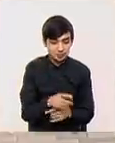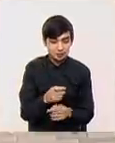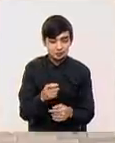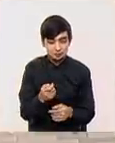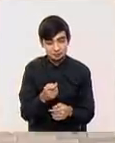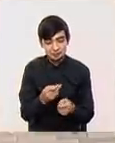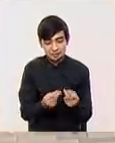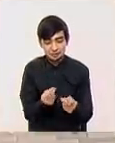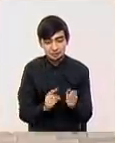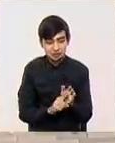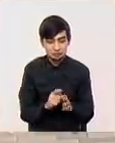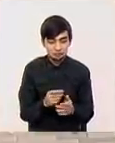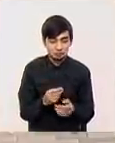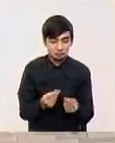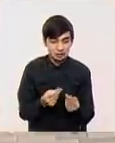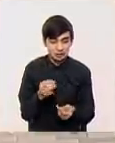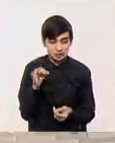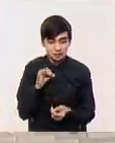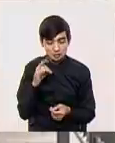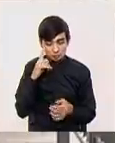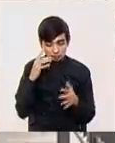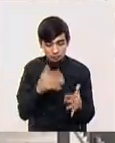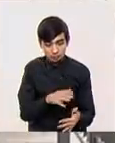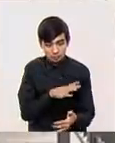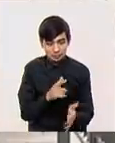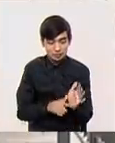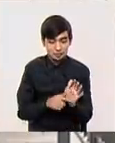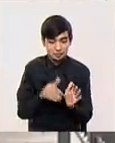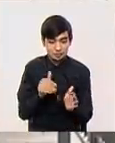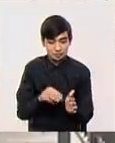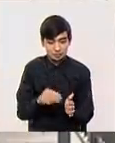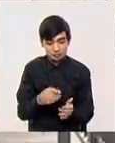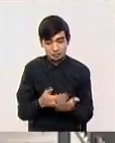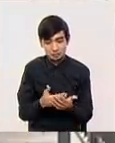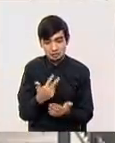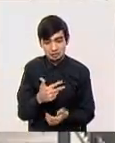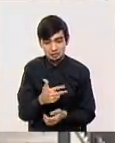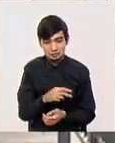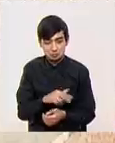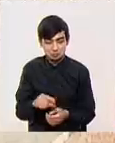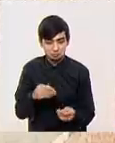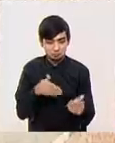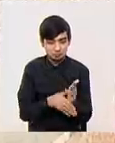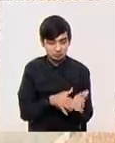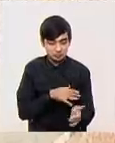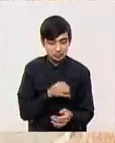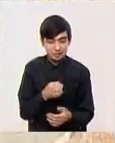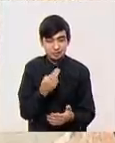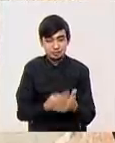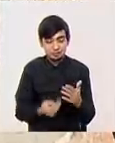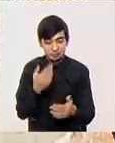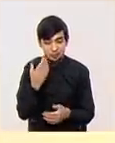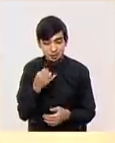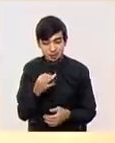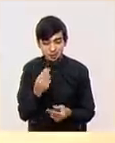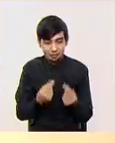кезде қызығына кіріп кетті ма, 70 мың теңге ақшаны бір жарты сағаттың ішінде салып тастады. Ұтылған сәтінде ойын